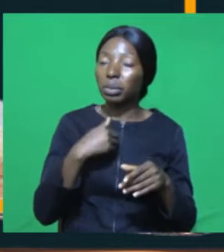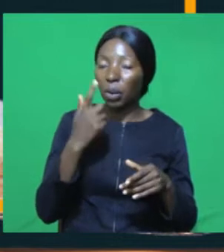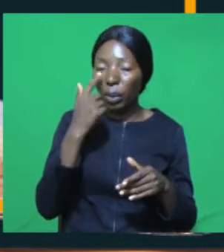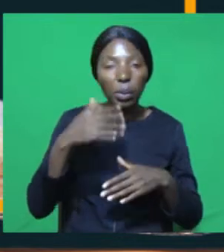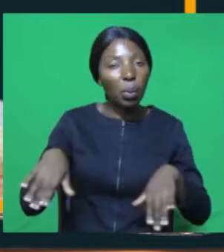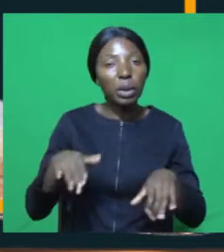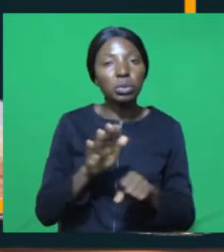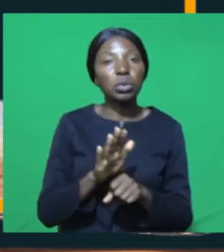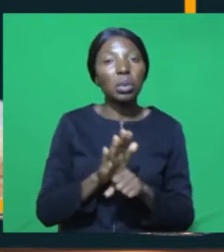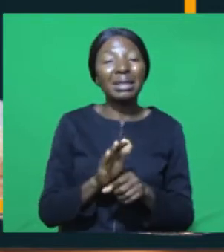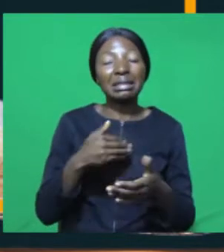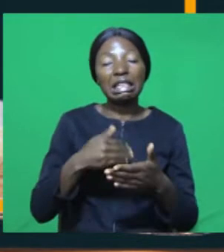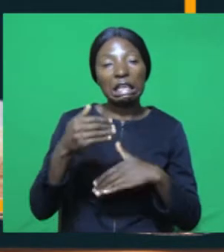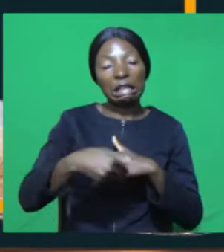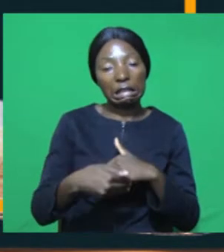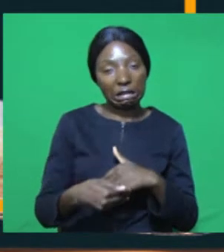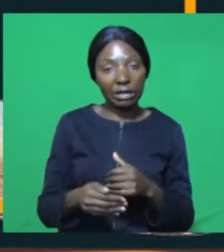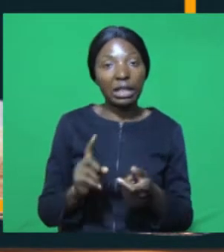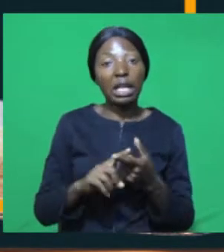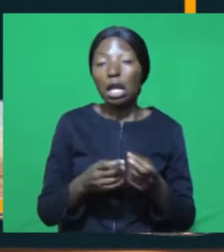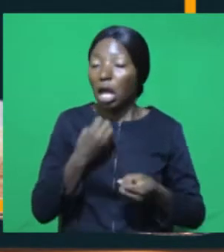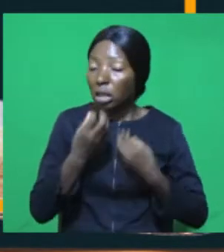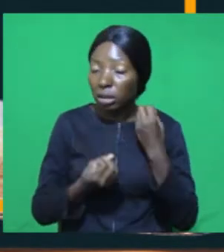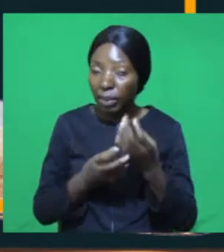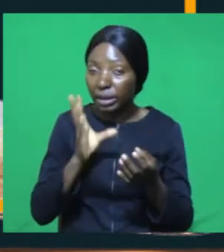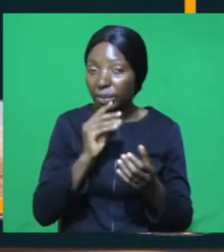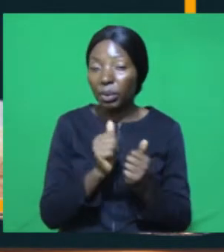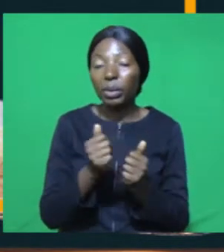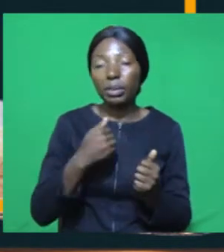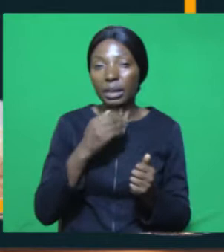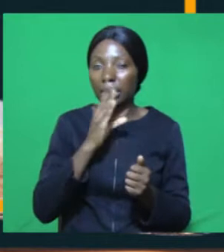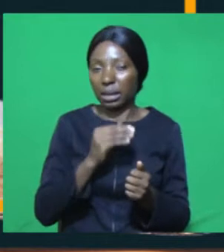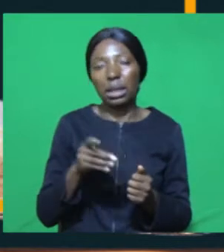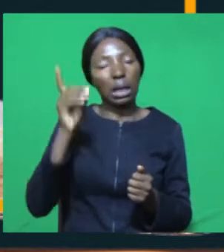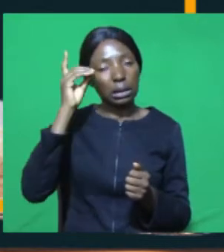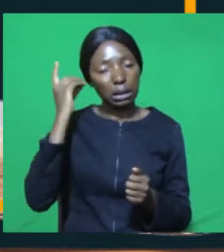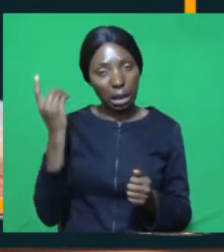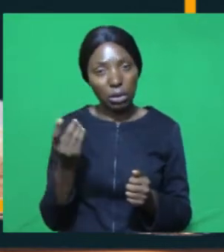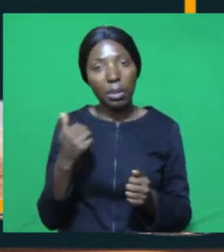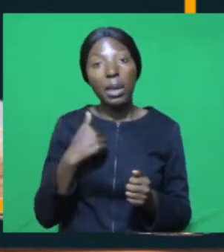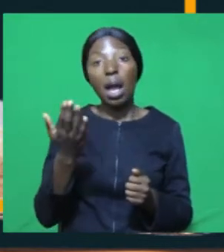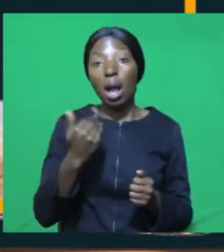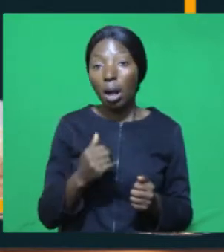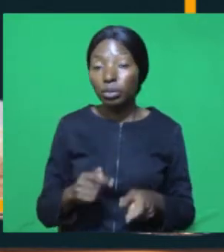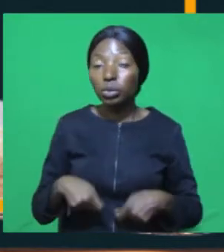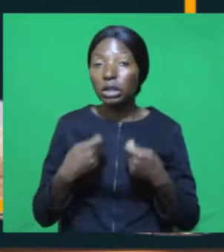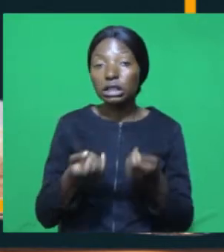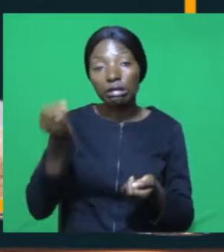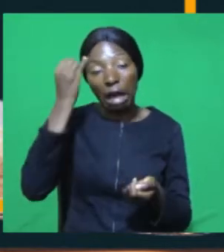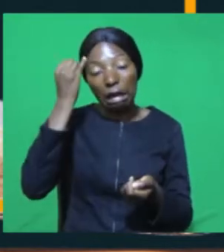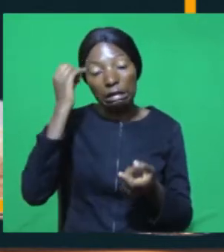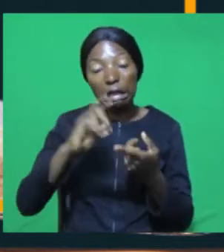panguva inenge yechipo chemadekwana. Akandidudzira akataura neni akati, Daniel, ndauya zvino kukuvigira